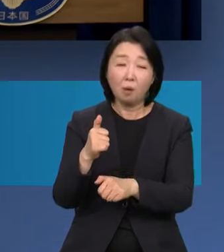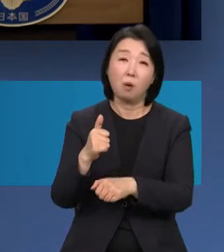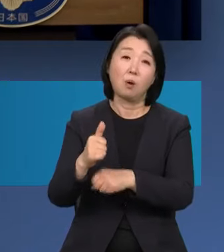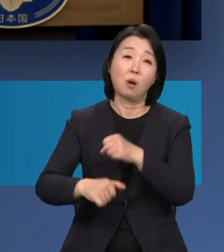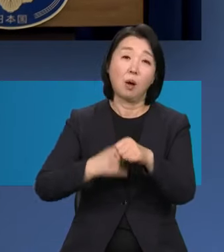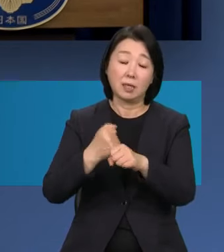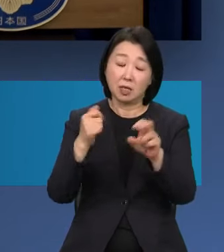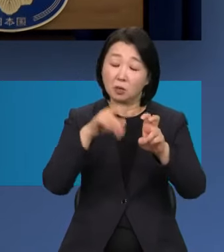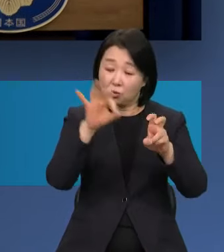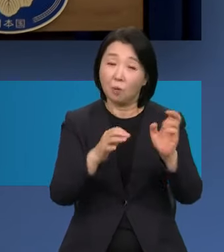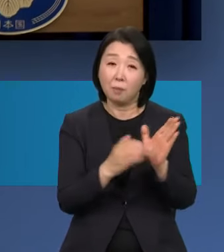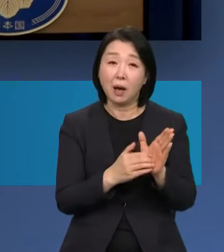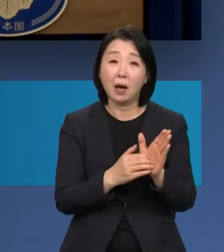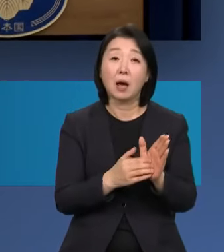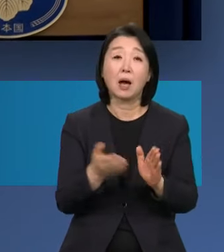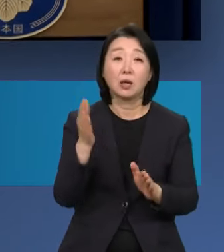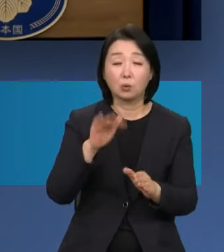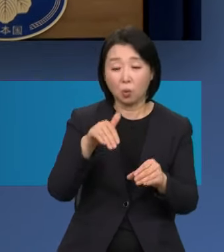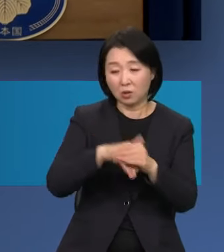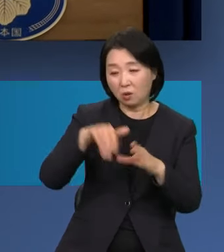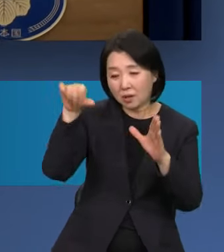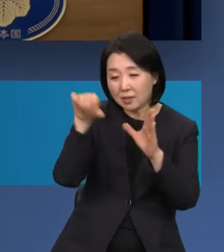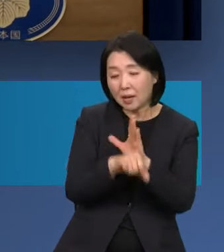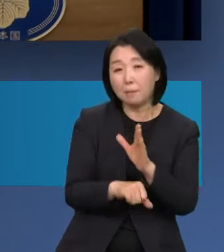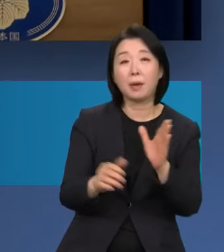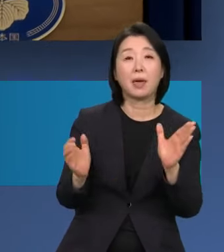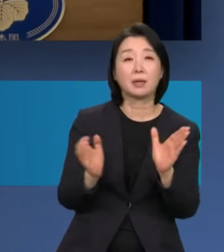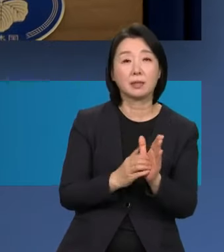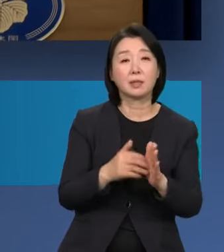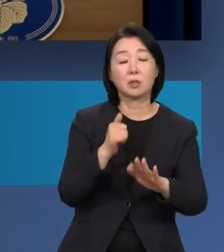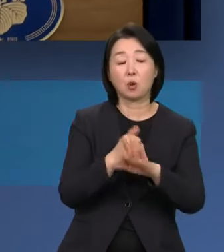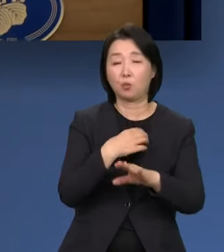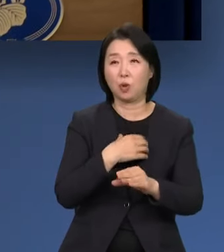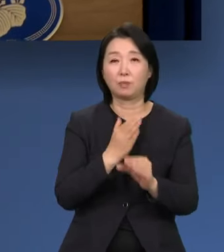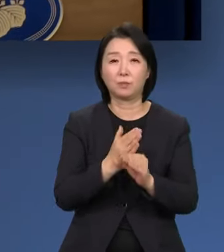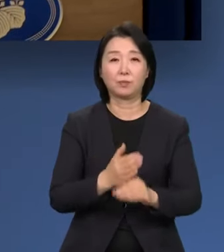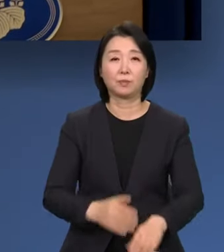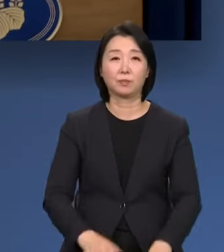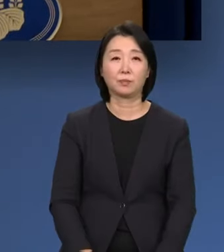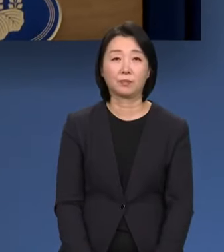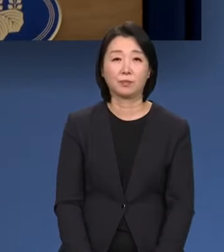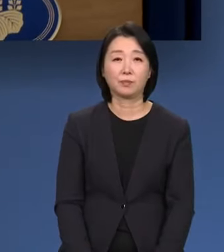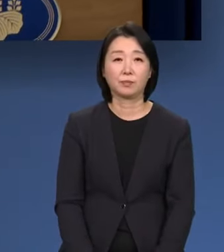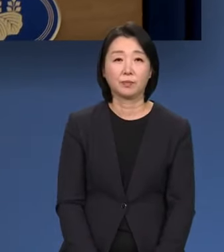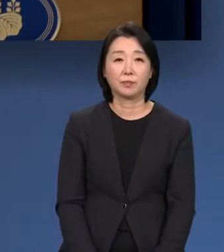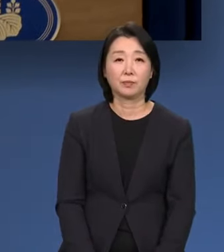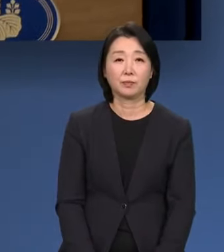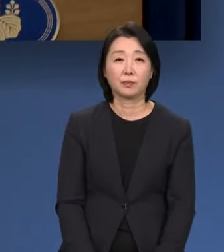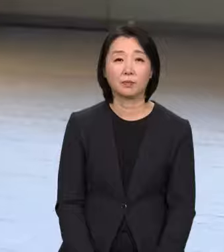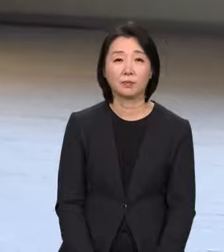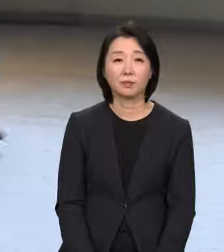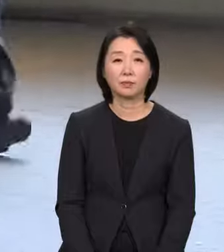있는 상황에서 선거 참패까지 더해지며 위기에 몰렸습니다. 도쿄에서 김현애 특파원입니다.